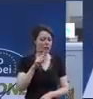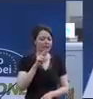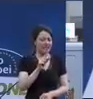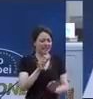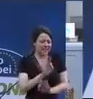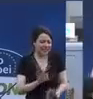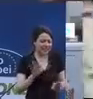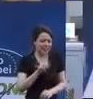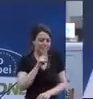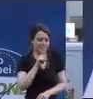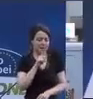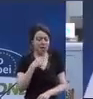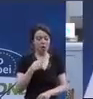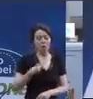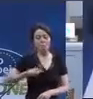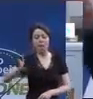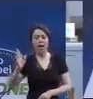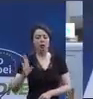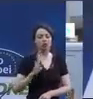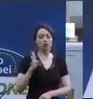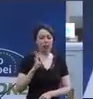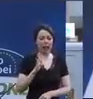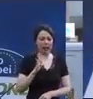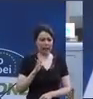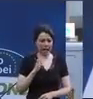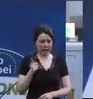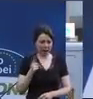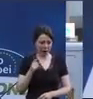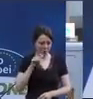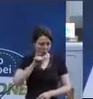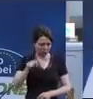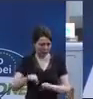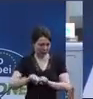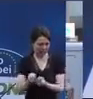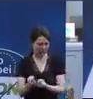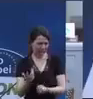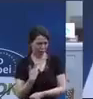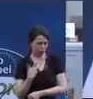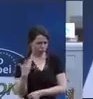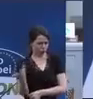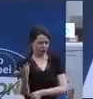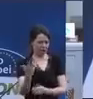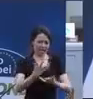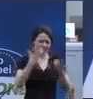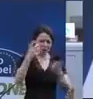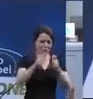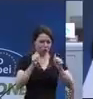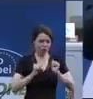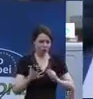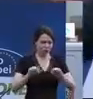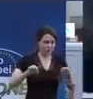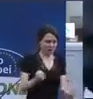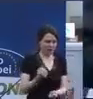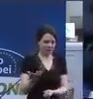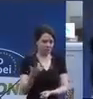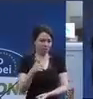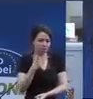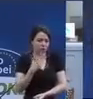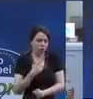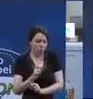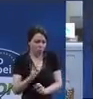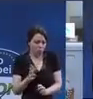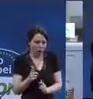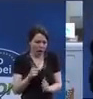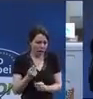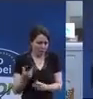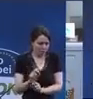dice mandiamo i soldati danneggiando la casa Ucraina perché è chiaro che cittadini si spaventano non vogliono più neanche mandargli le